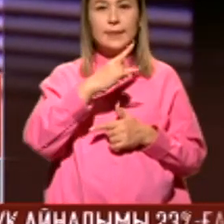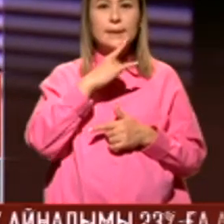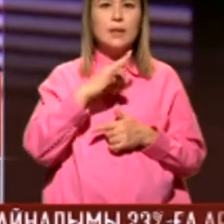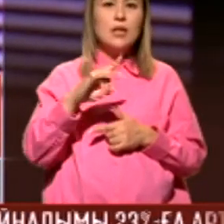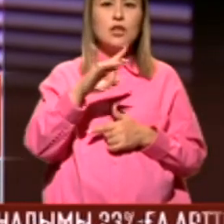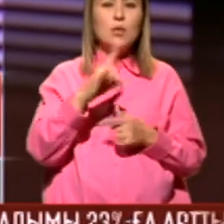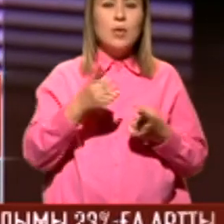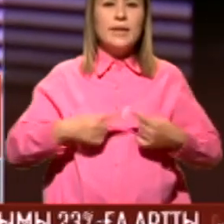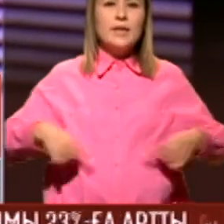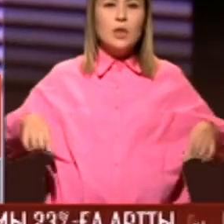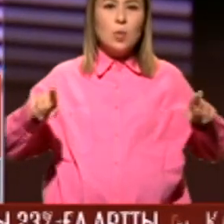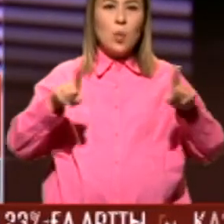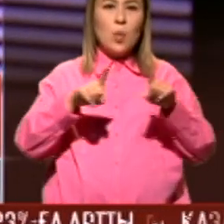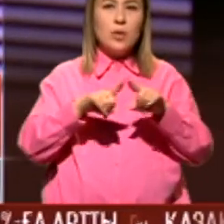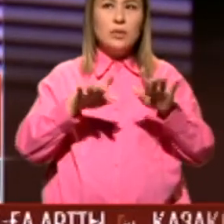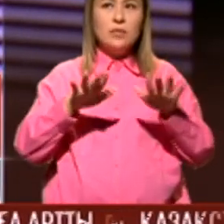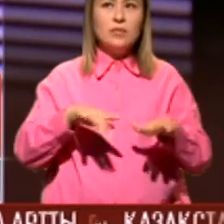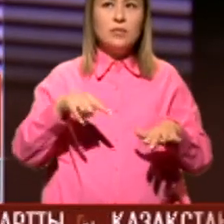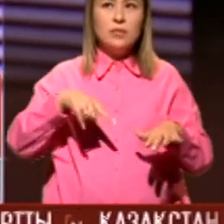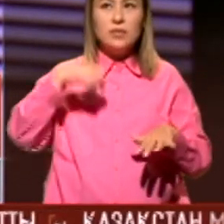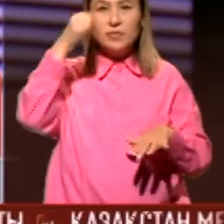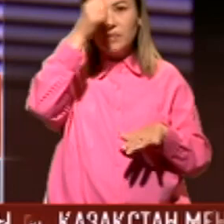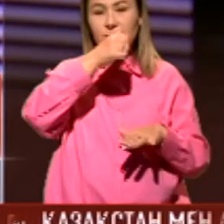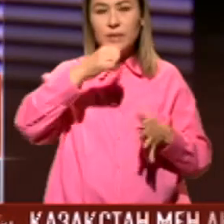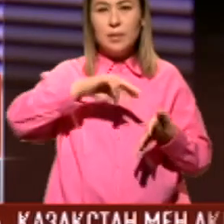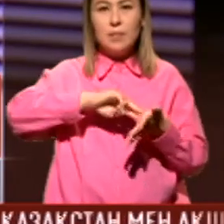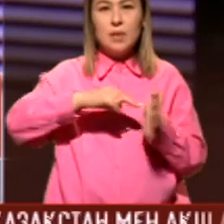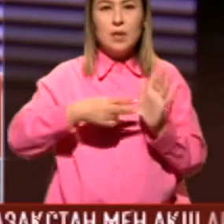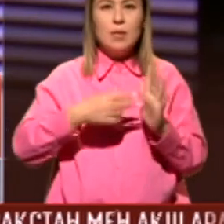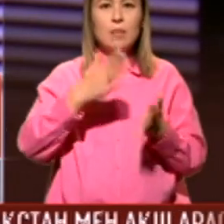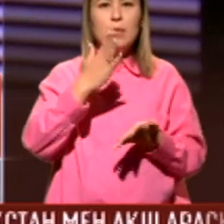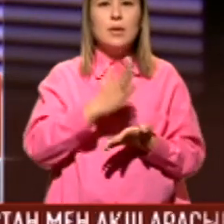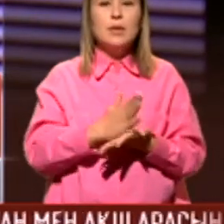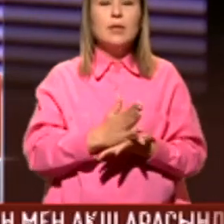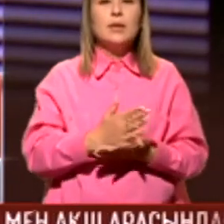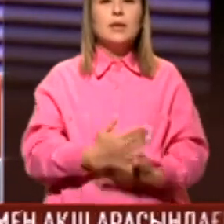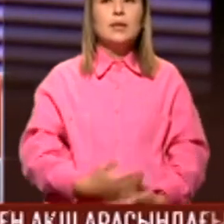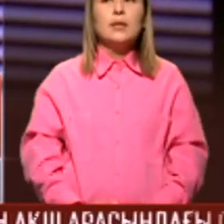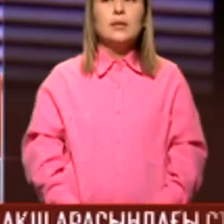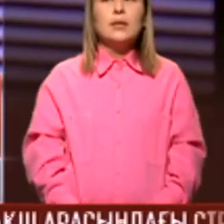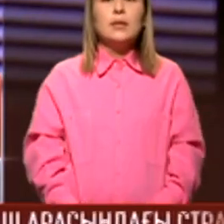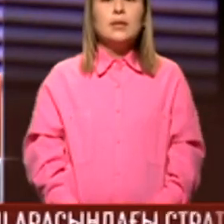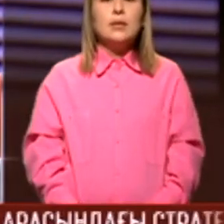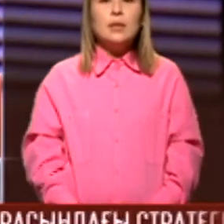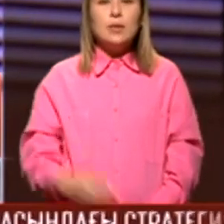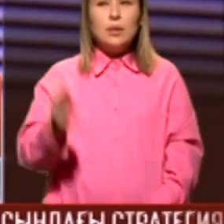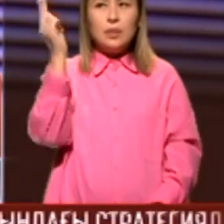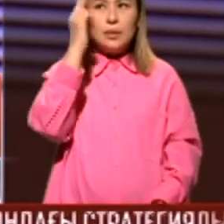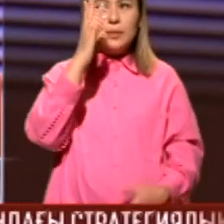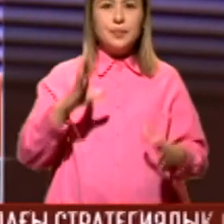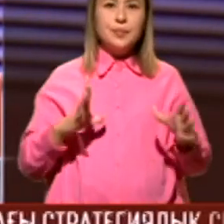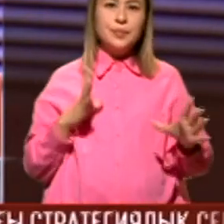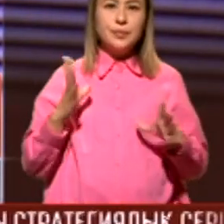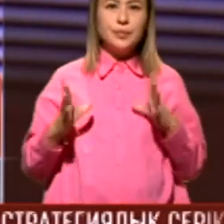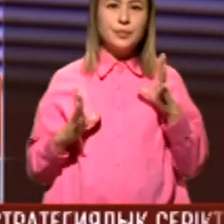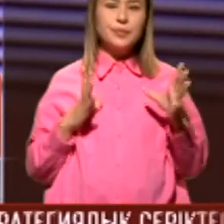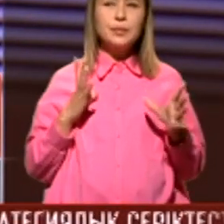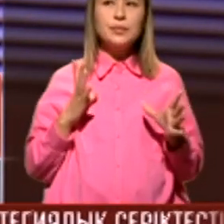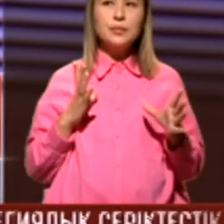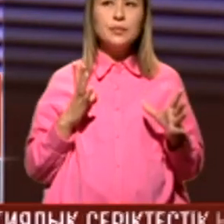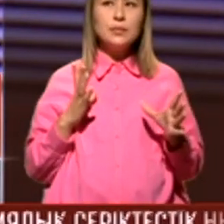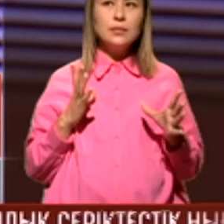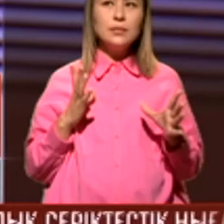Республикасының территориясында бүгін өткізілгелі тұр қазір. Бұл енді оқу жаттығу жаңа айта